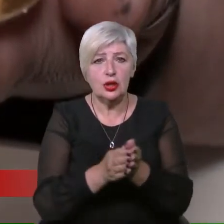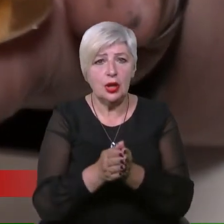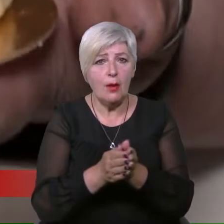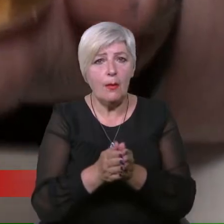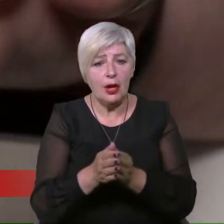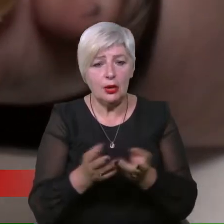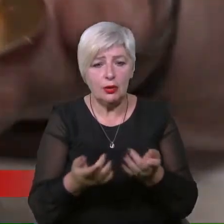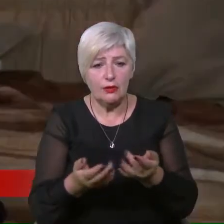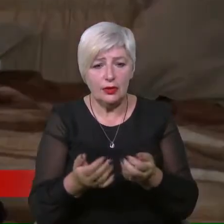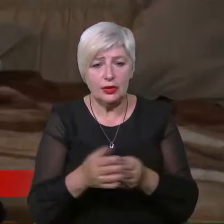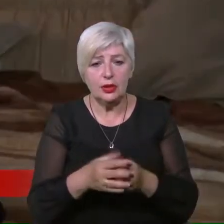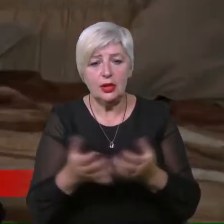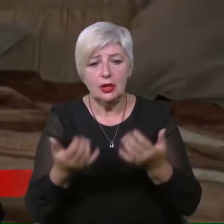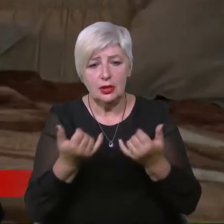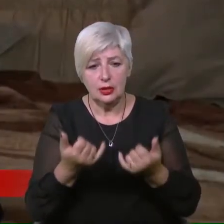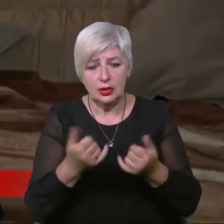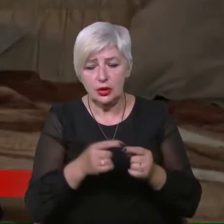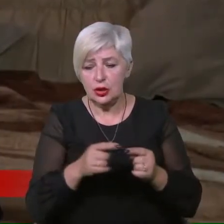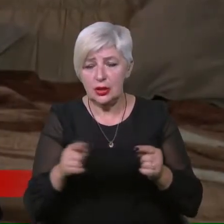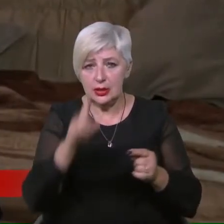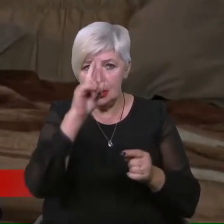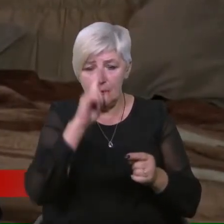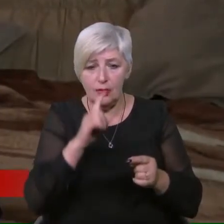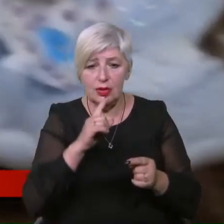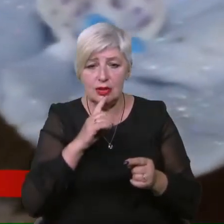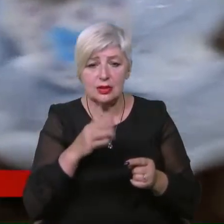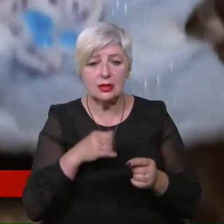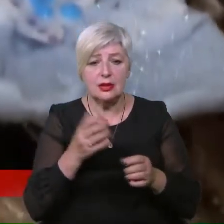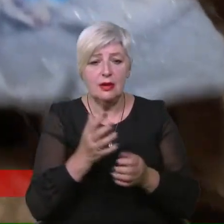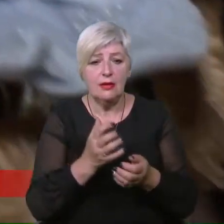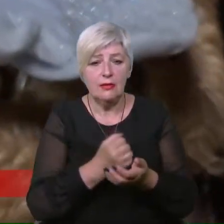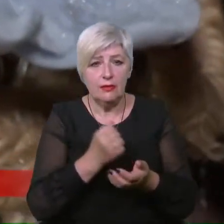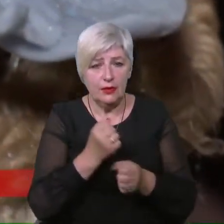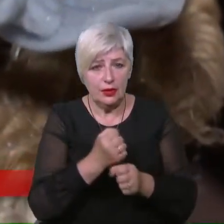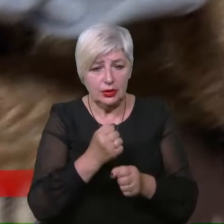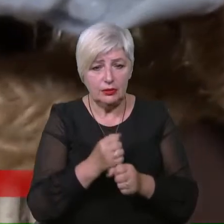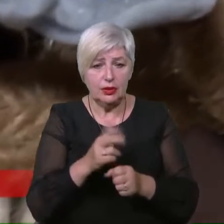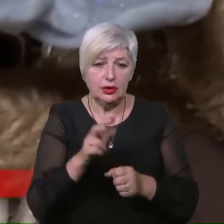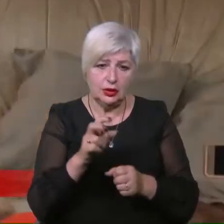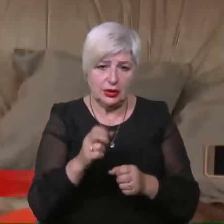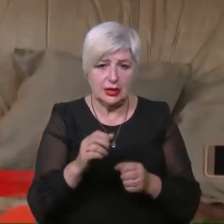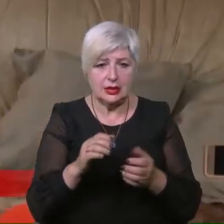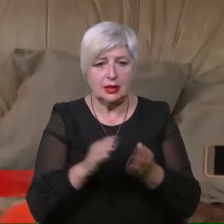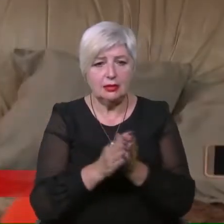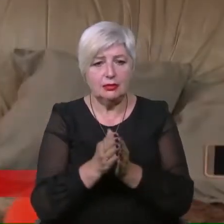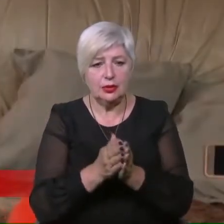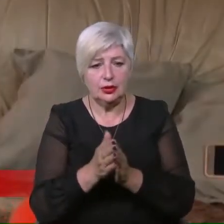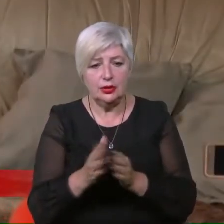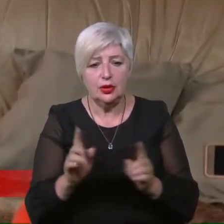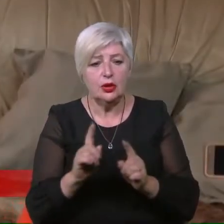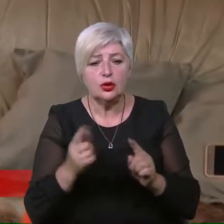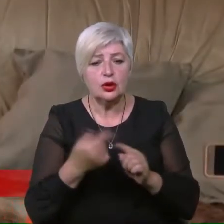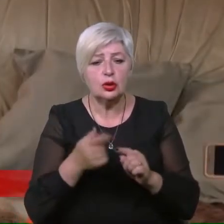замовлення. Нині ж на місяць Оксана виготовляє до 300 одиниць товару. Що із себе представляє екстракт моцина? От я можу